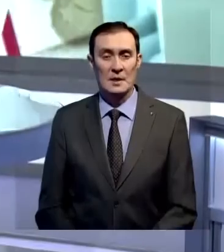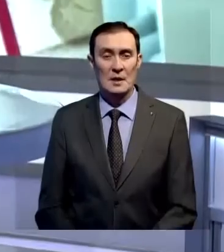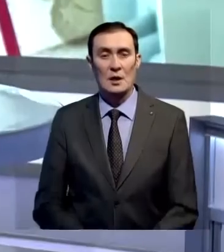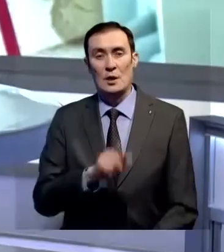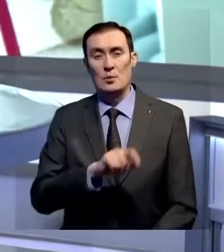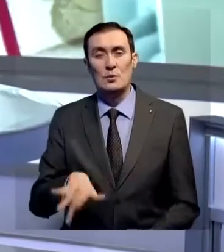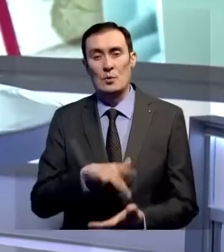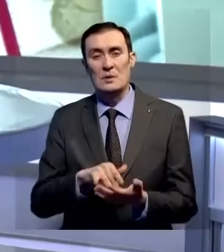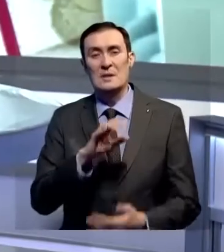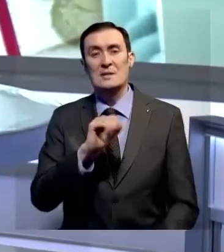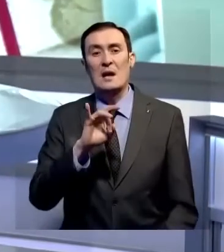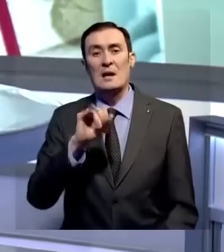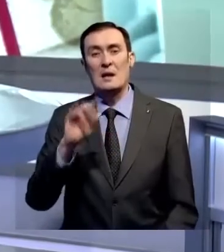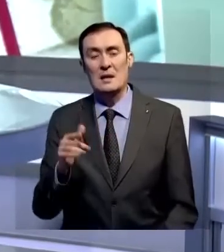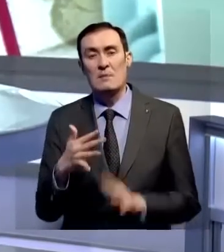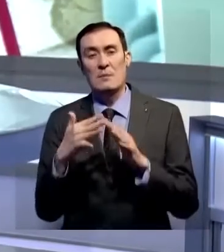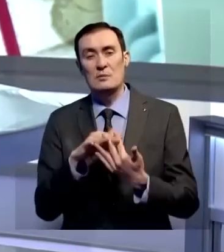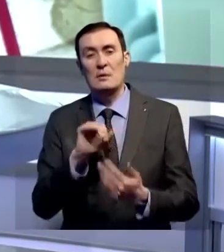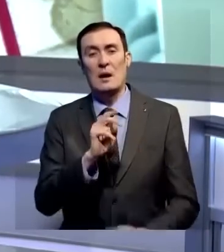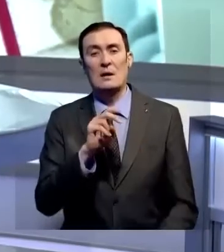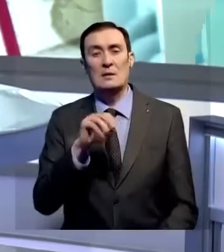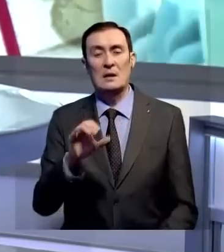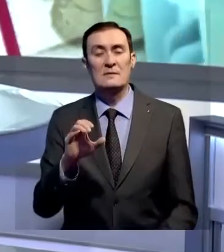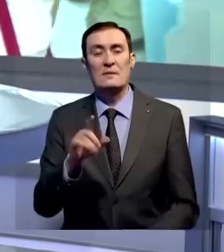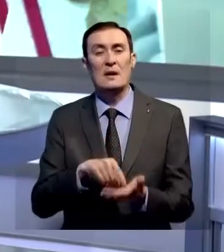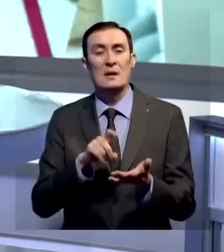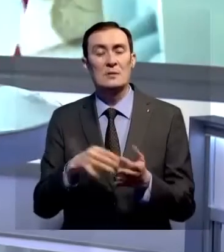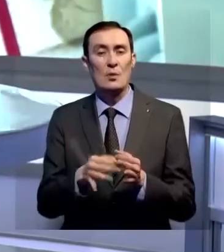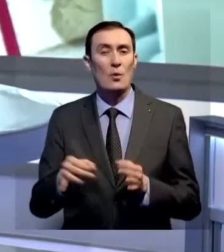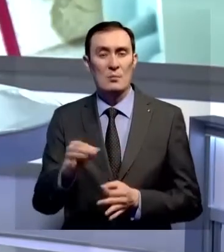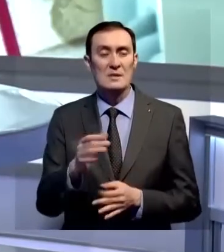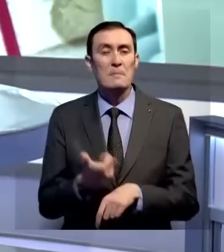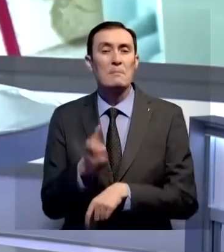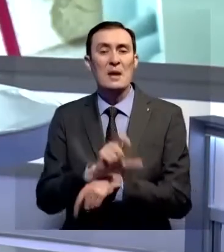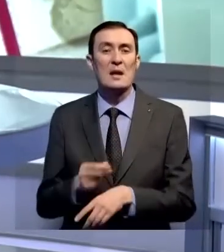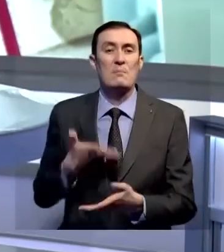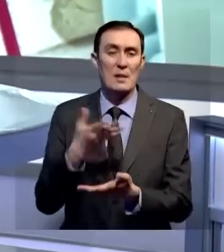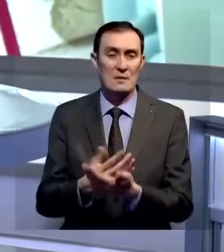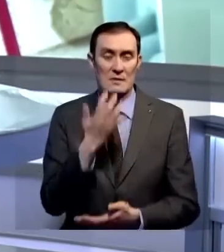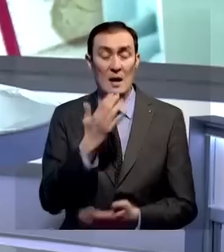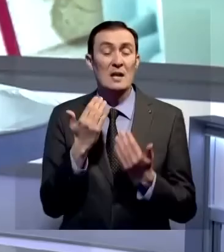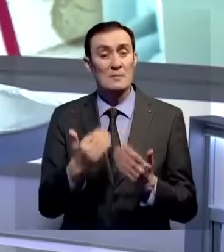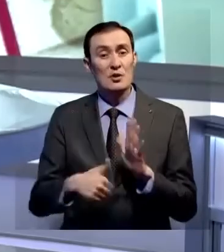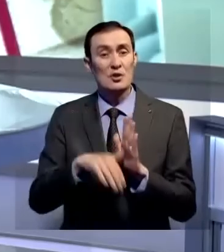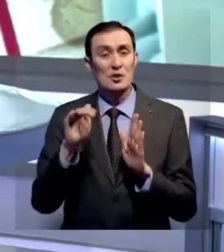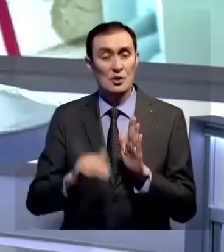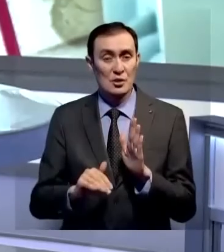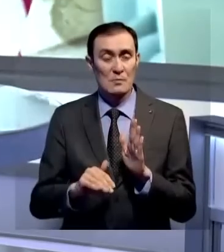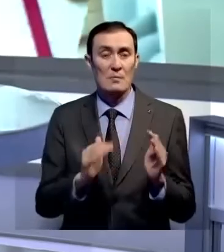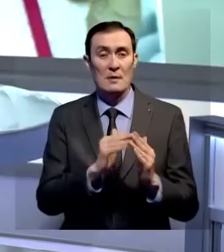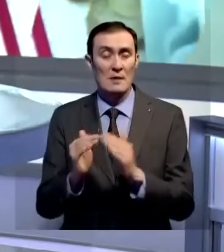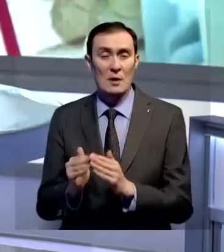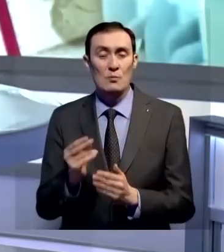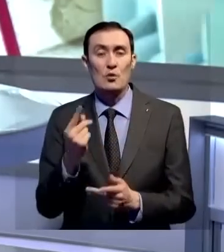Часть жителей города Сарани и весь поселок Актас в Карагандинской области переплачивала за тепло. Теперь для 6 тысяч потребителей